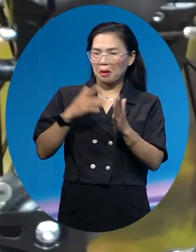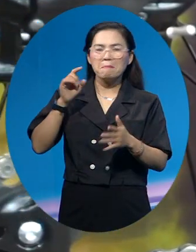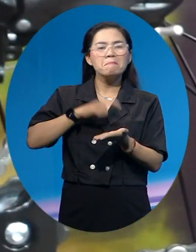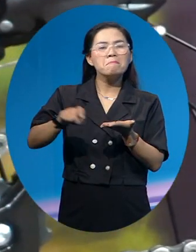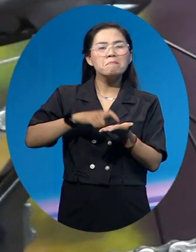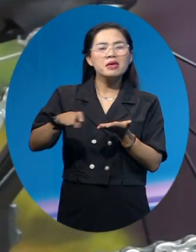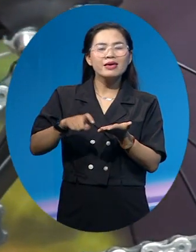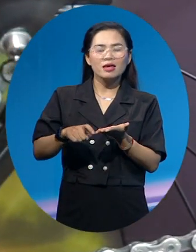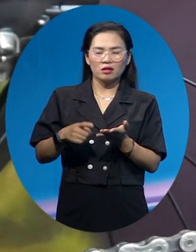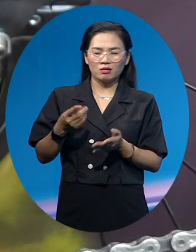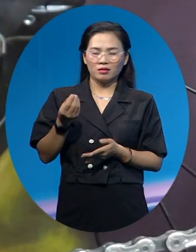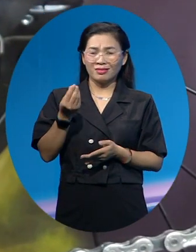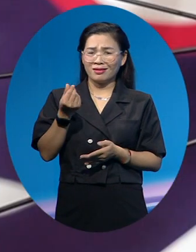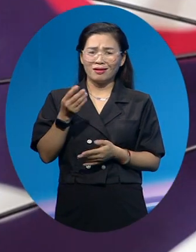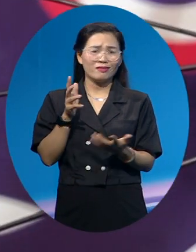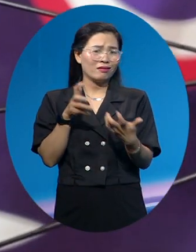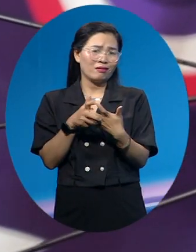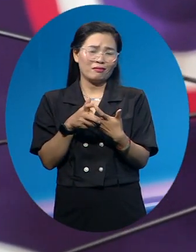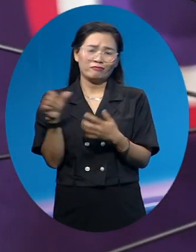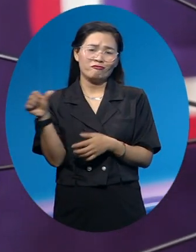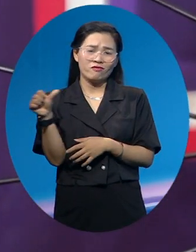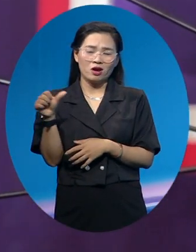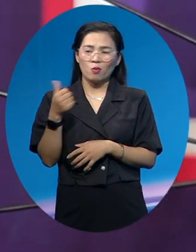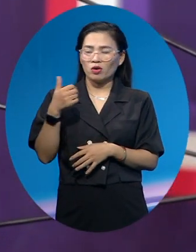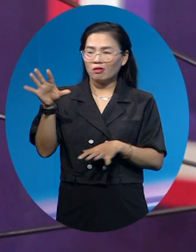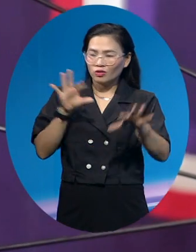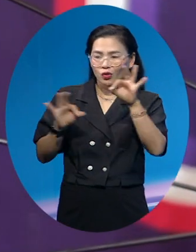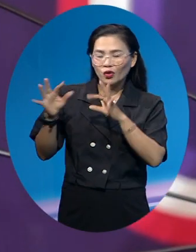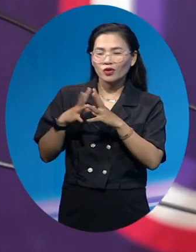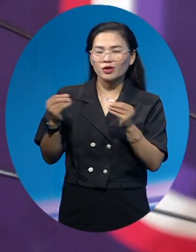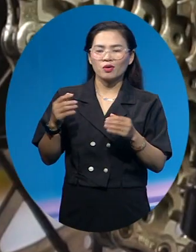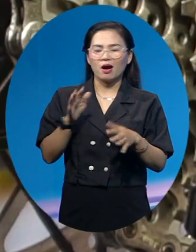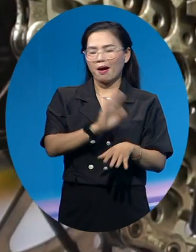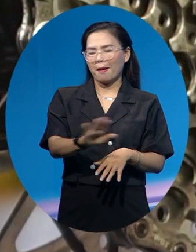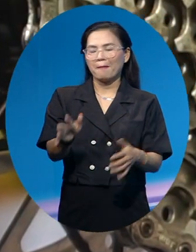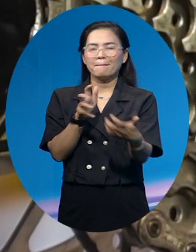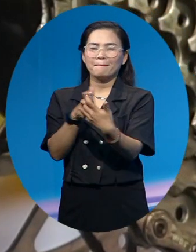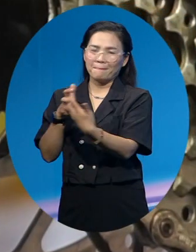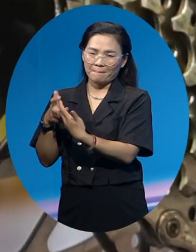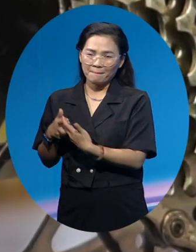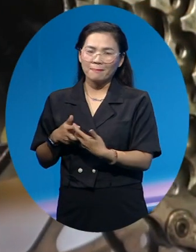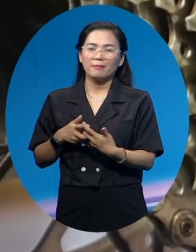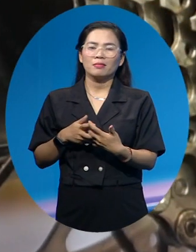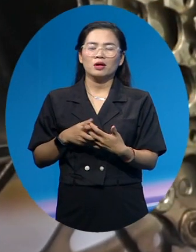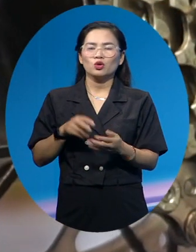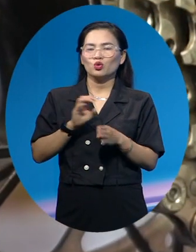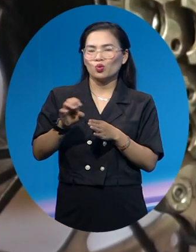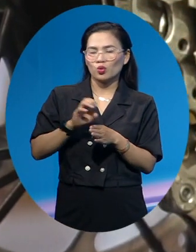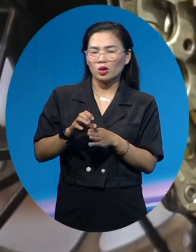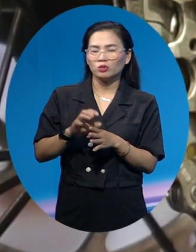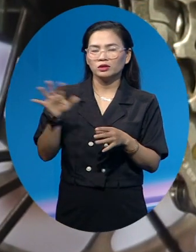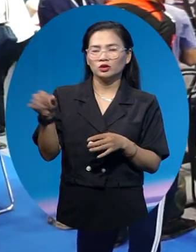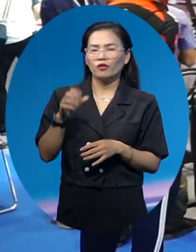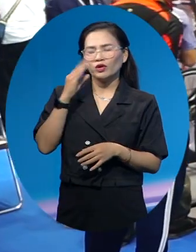bình dân đến tầm trung xe đạp coli đã nhanh chóng được thị trường ưa chuộn từ mọi lứa tuổi dòng xe này cũng đáp ứng đa dạng nhu cầu sử dụng khác